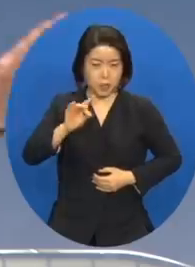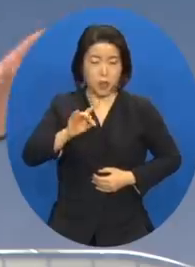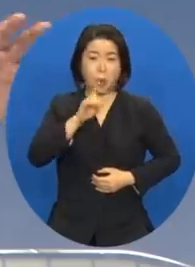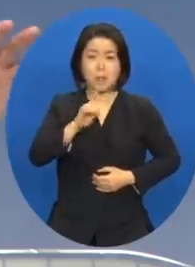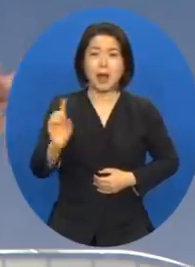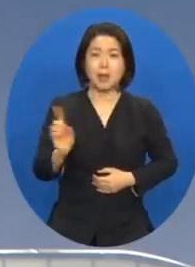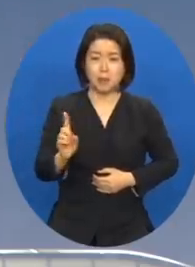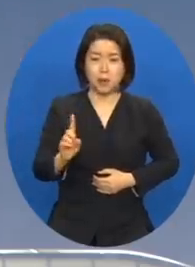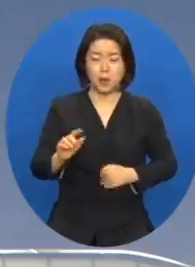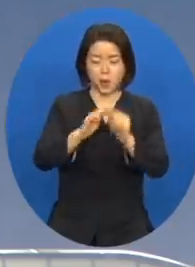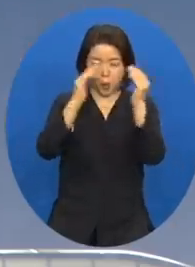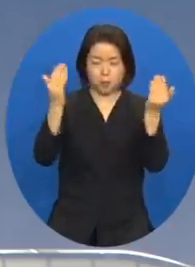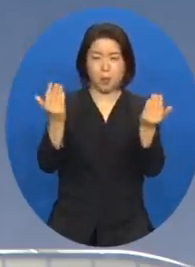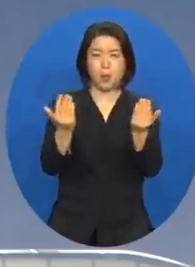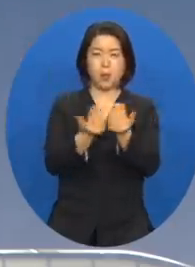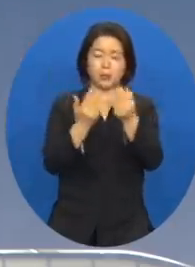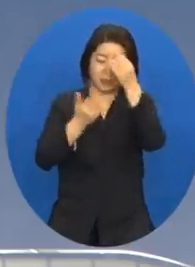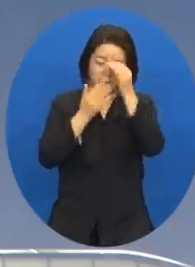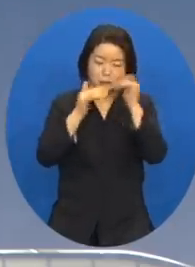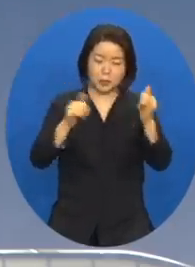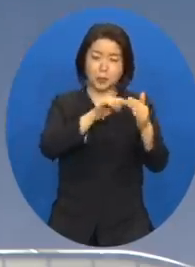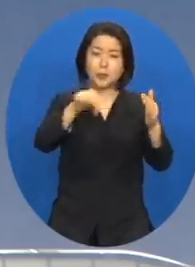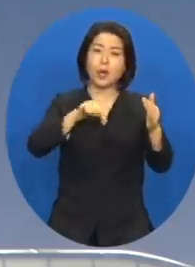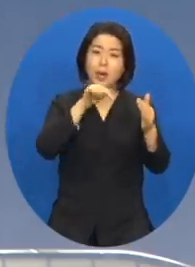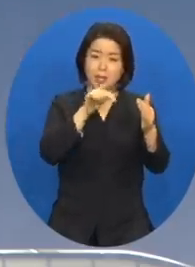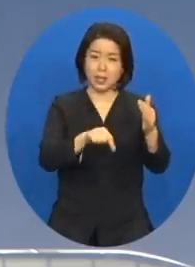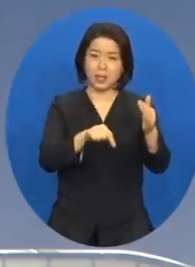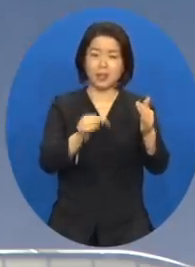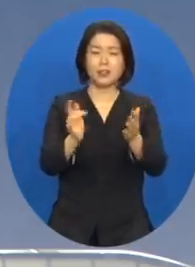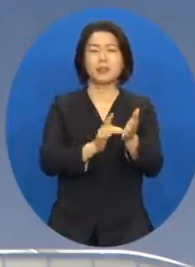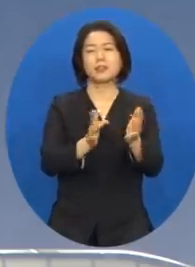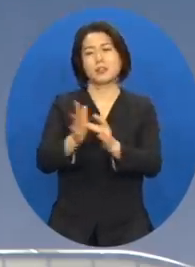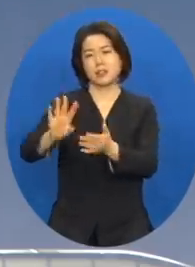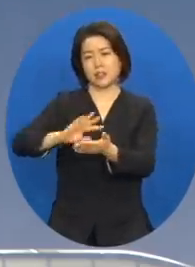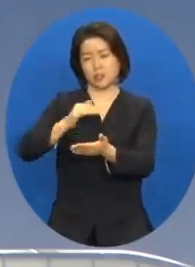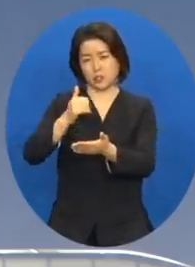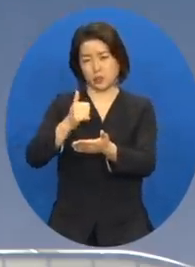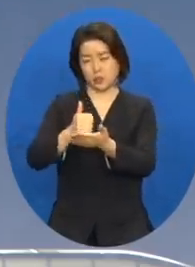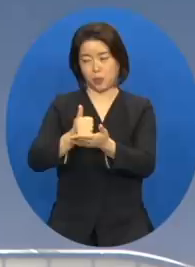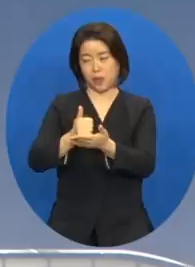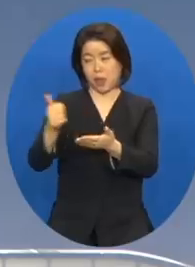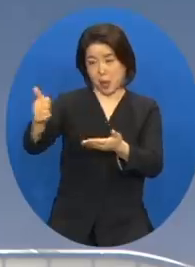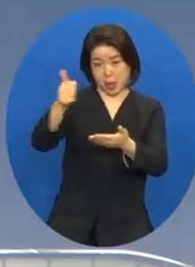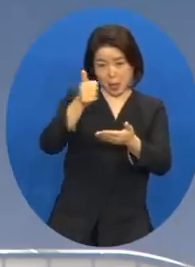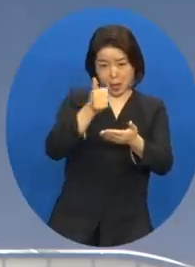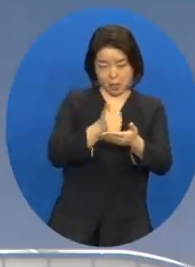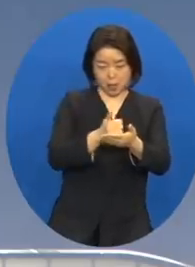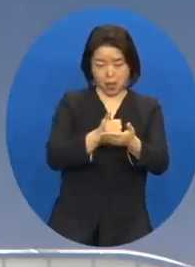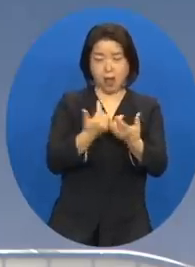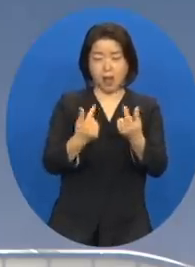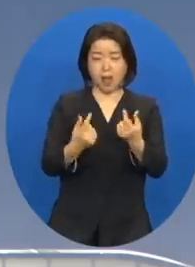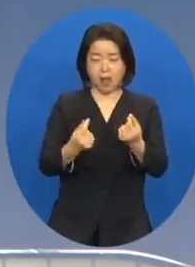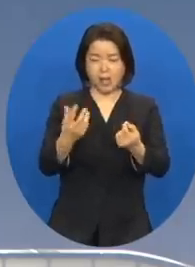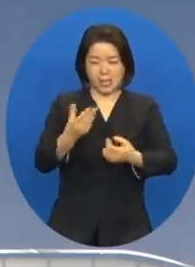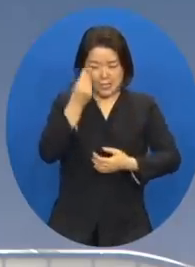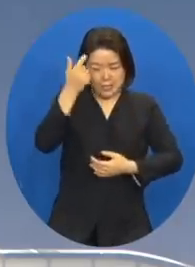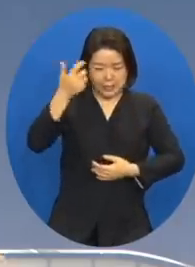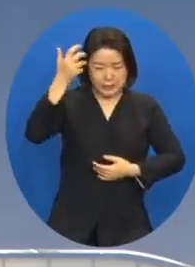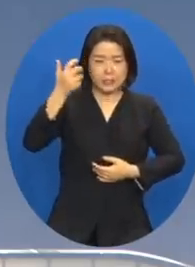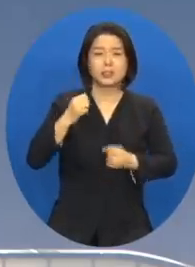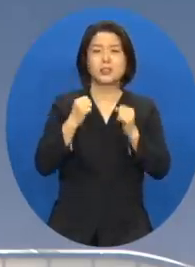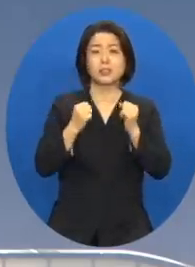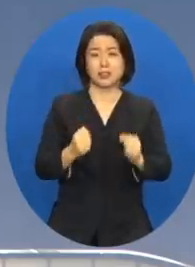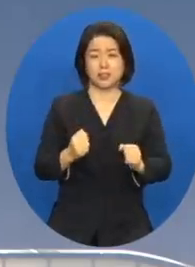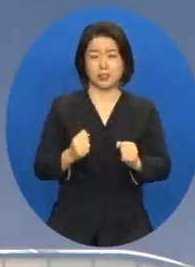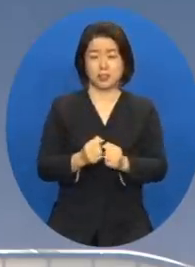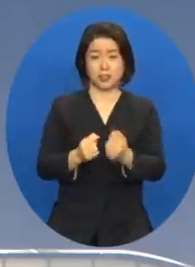모든 성도들 안에는 예수 그리스도께서 마음에 임하신 것처럼 성령이 계시다는 겁니다. 3절